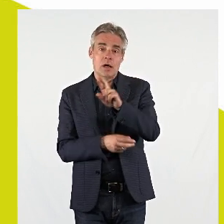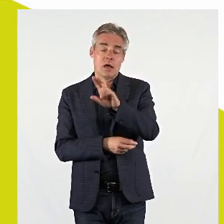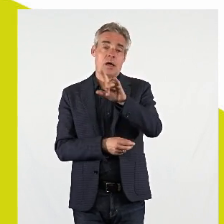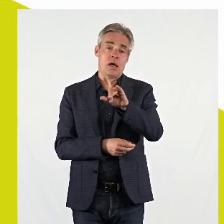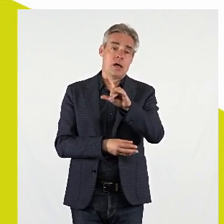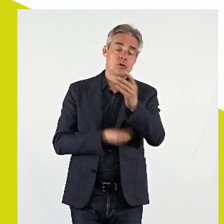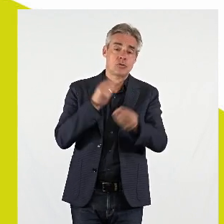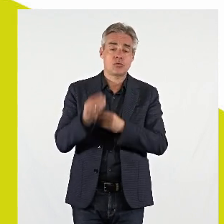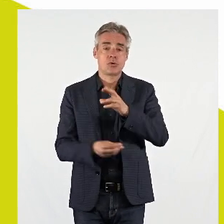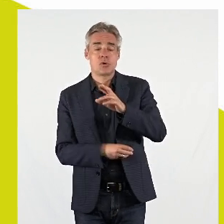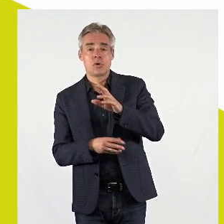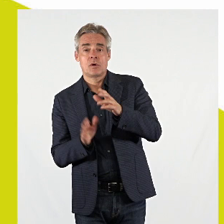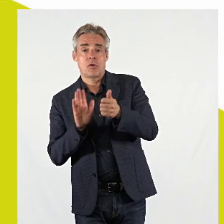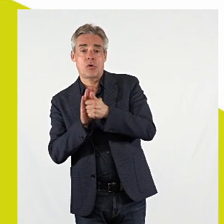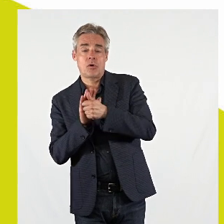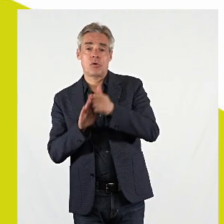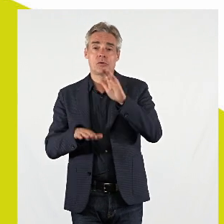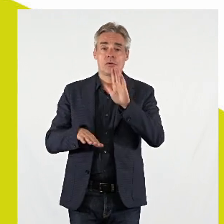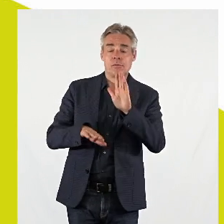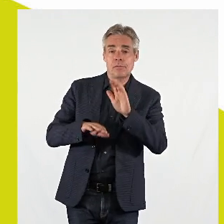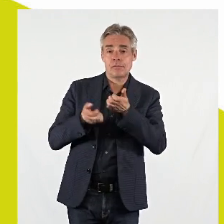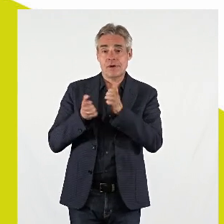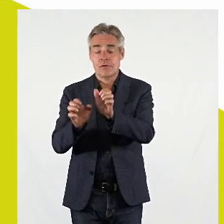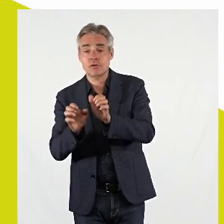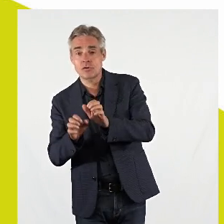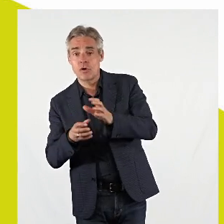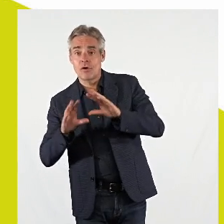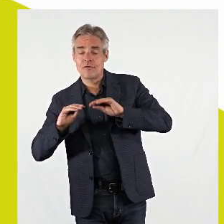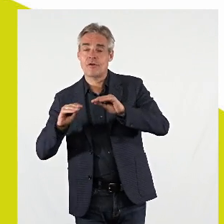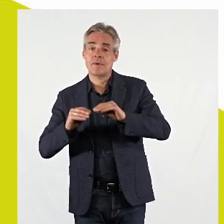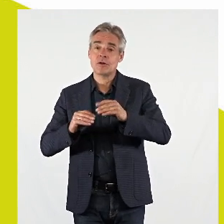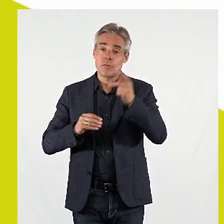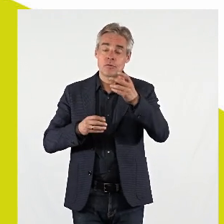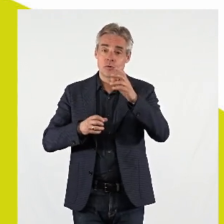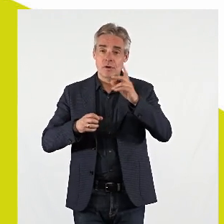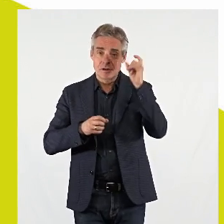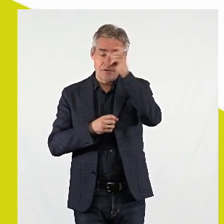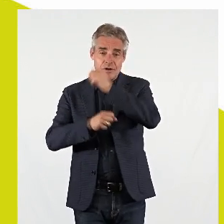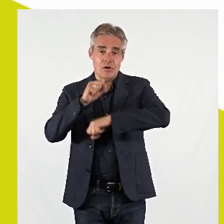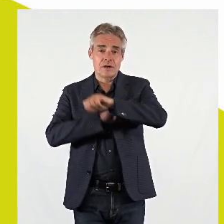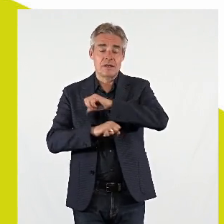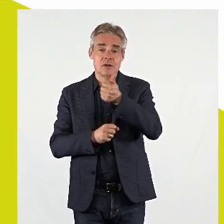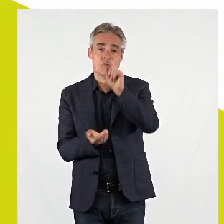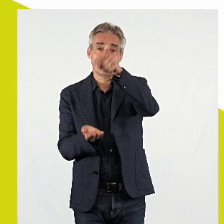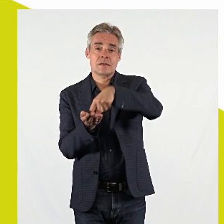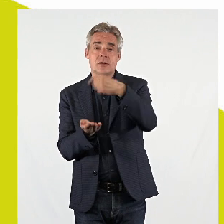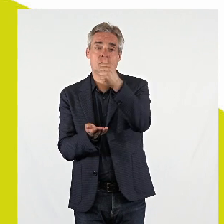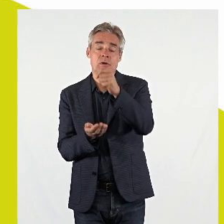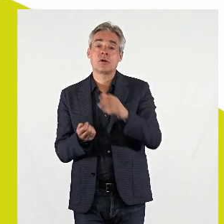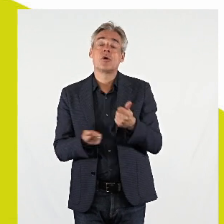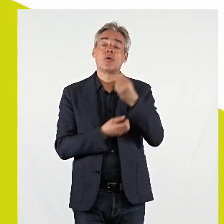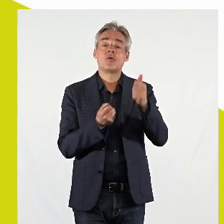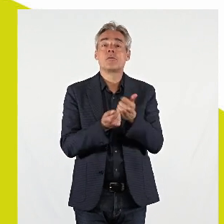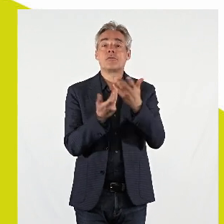fonctions de prévention, de formation qui sont beaucoup plus difficiles à organiser à l'échelle d'une structure monosite qu'à une échelle